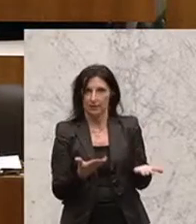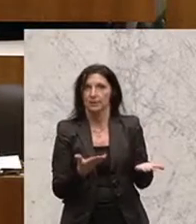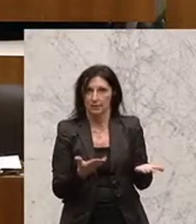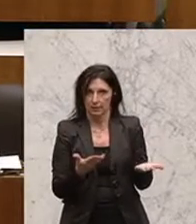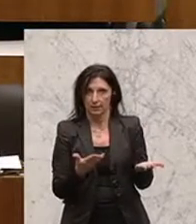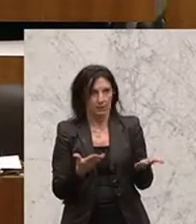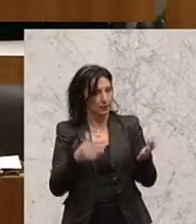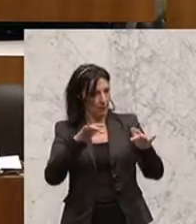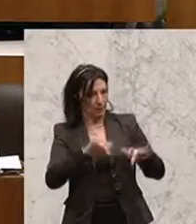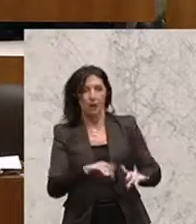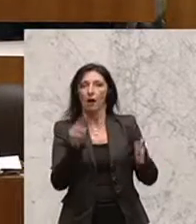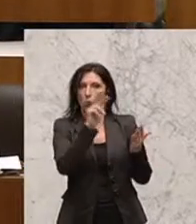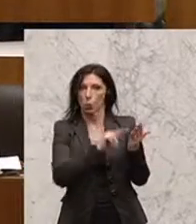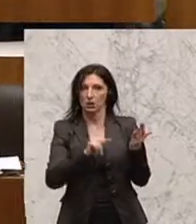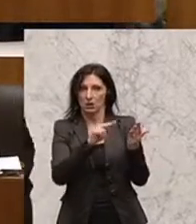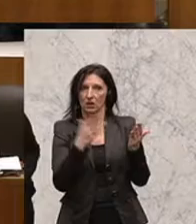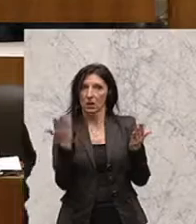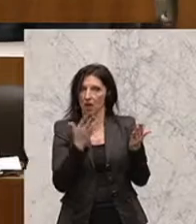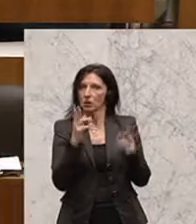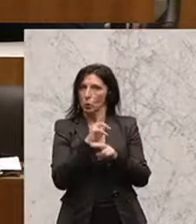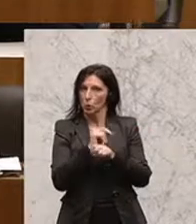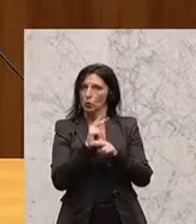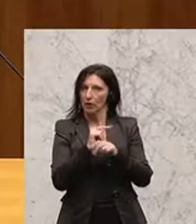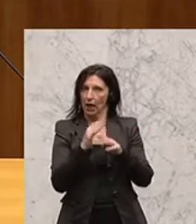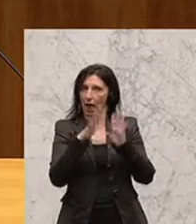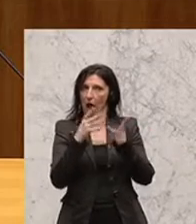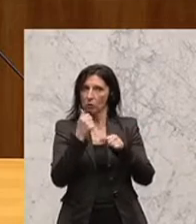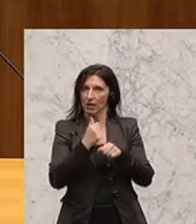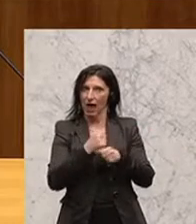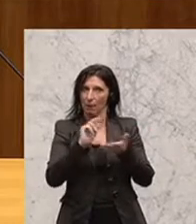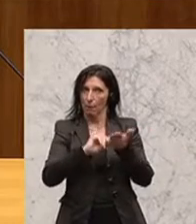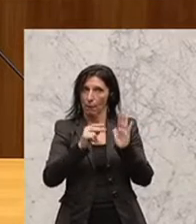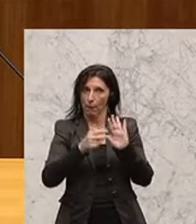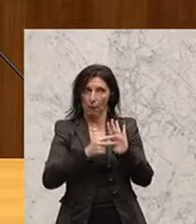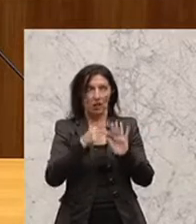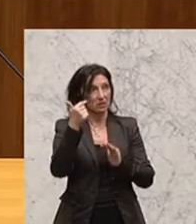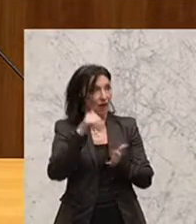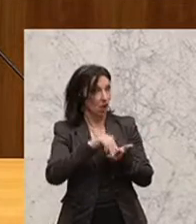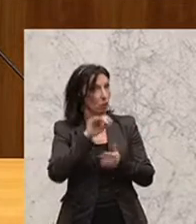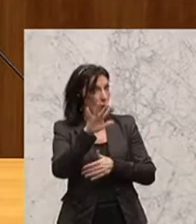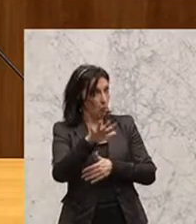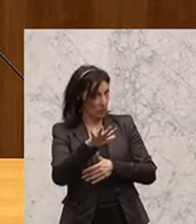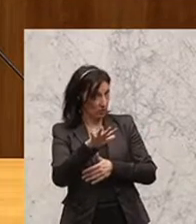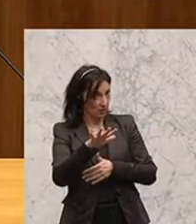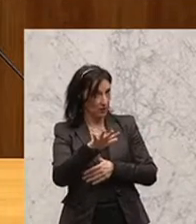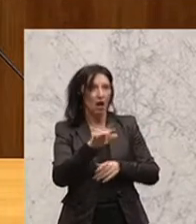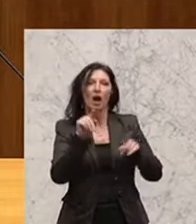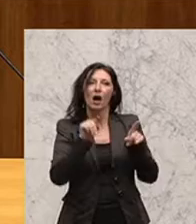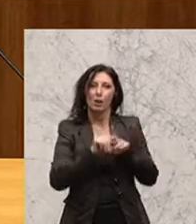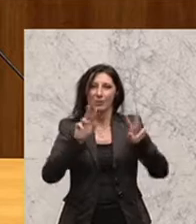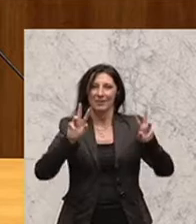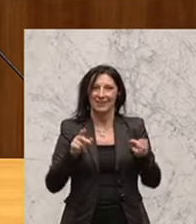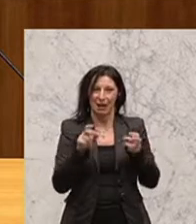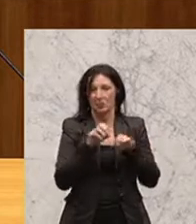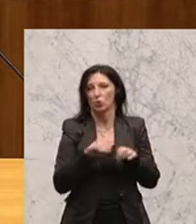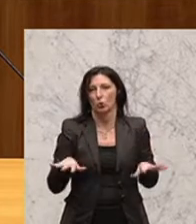vorliegenden Übersicht über die österreichische Haushaltsplanung 2015 wird auf die strukturellen Maßnahmen eingegangen, die